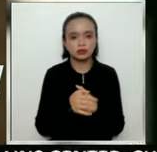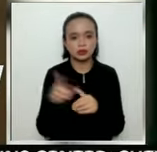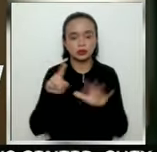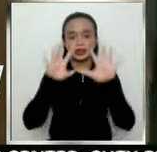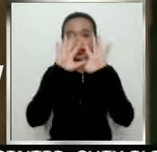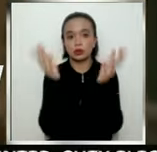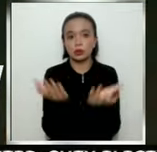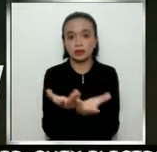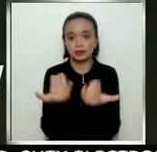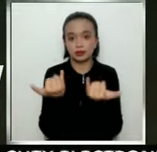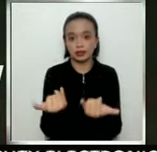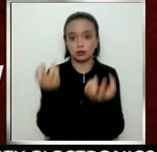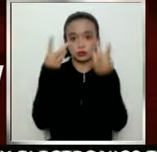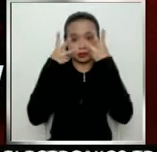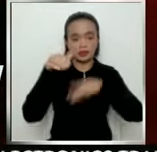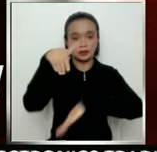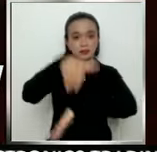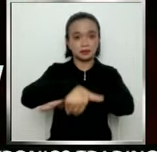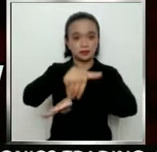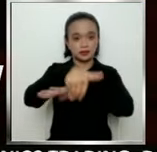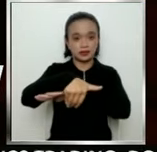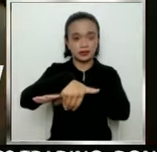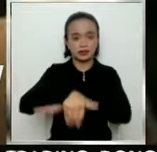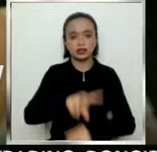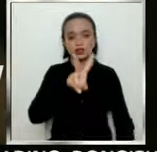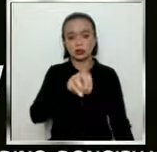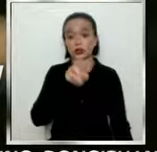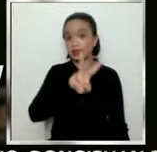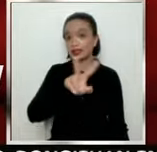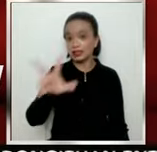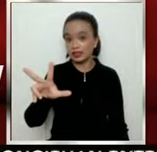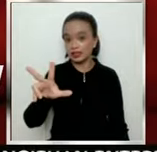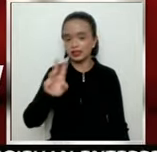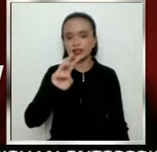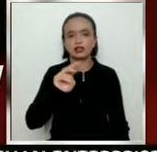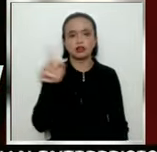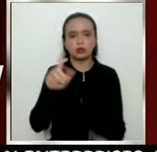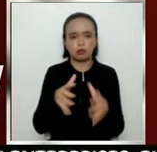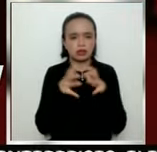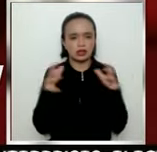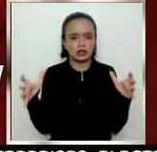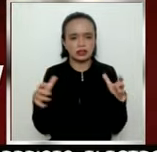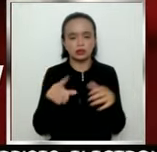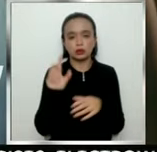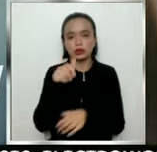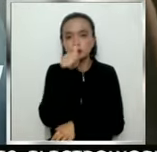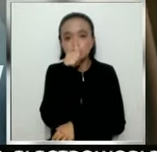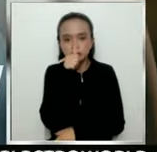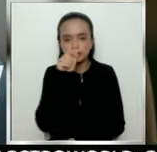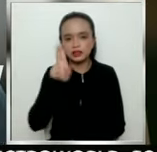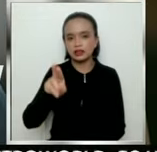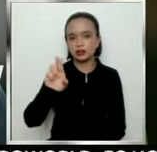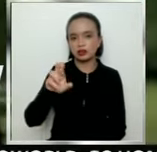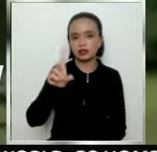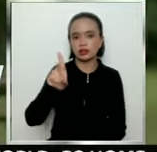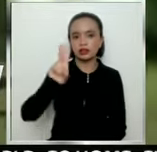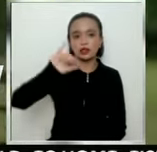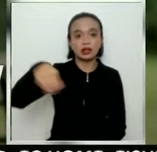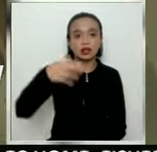gabi ng 2023 mega series na mga lihim ni Orduha na mapapanood